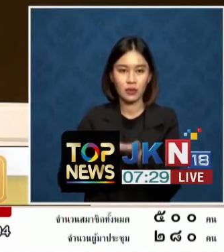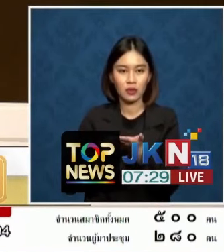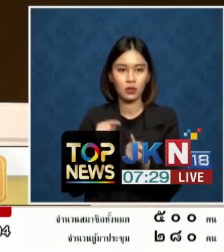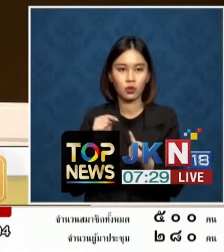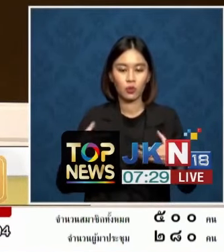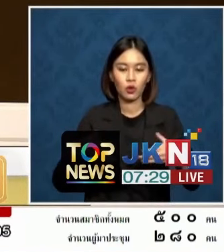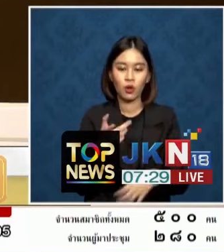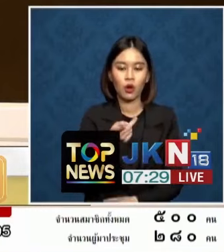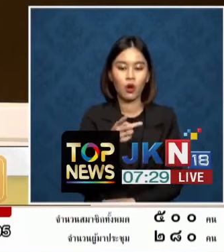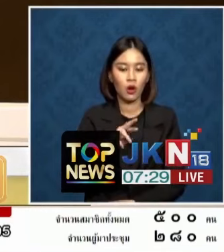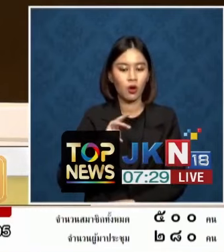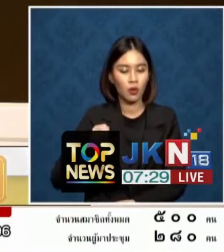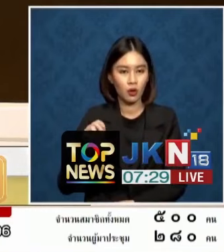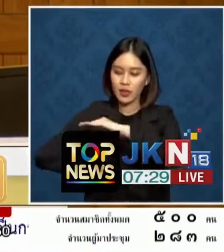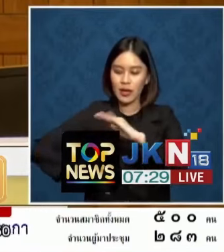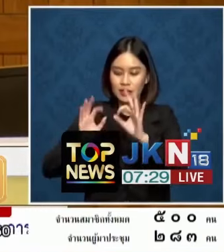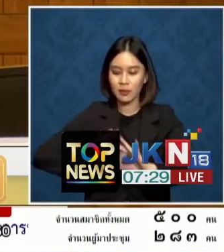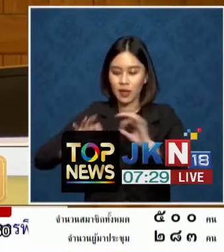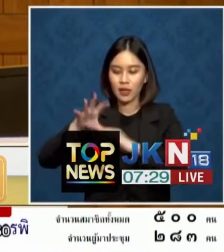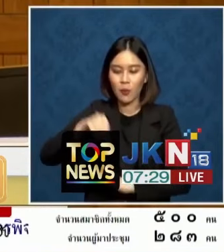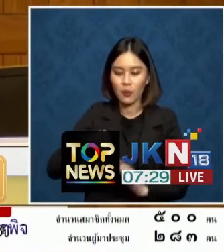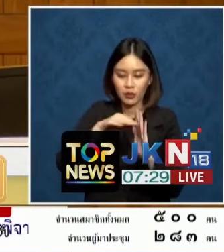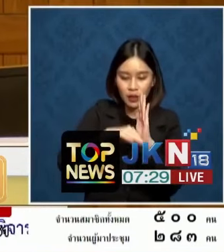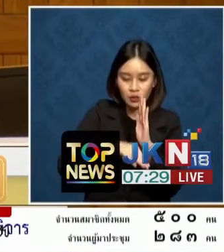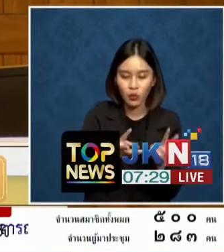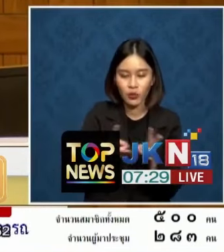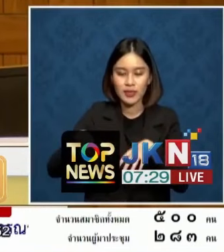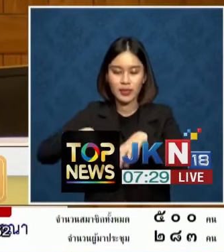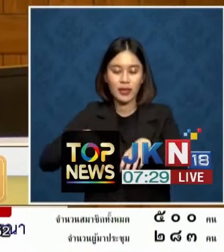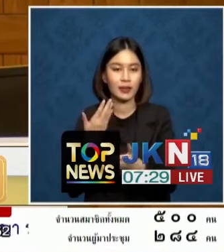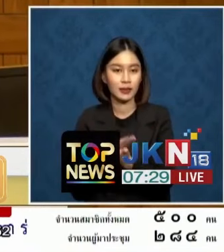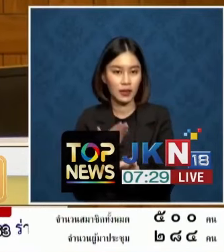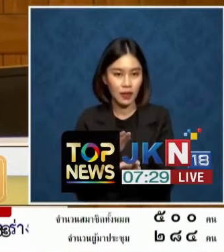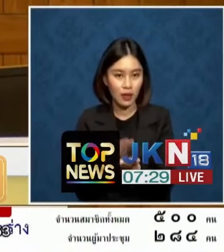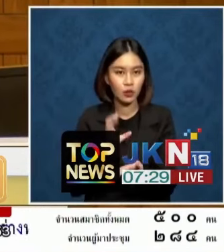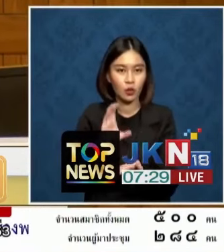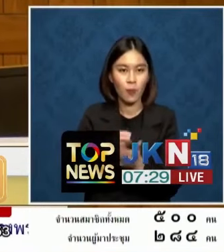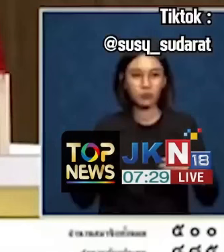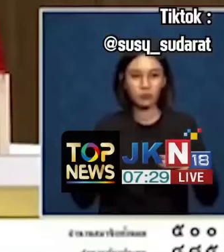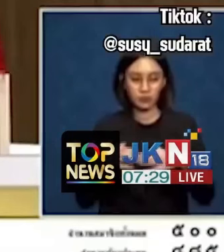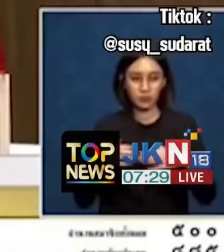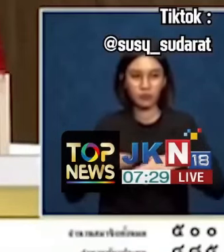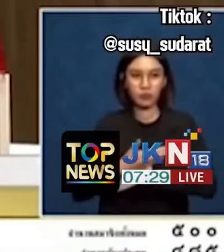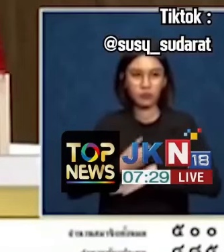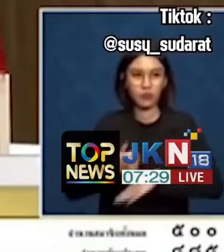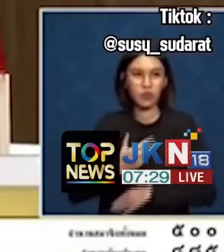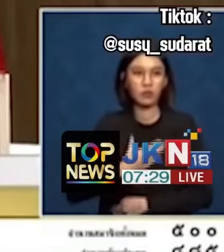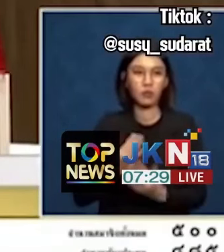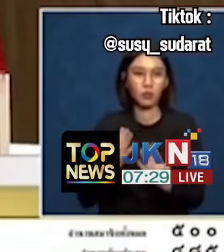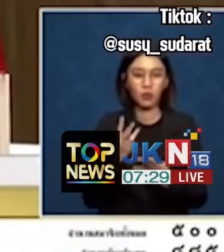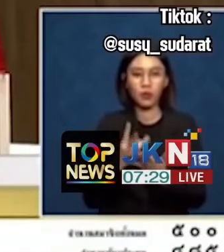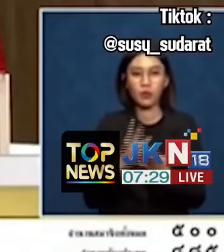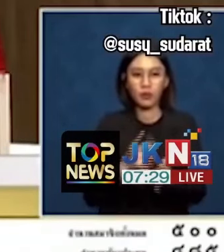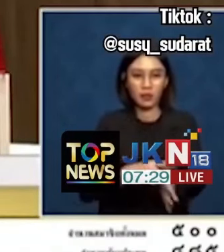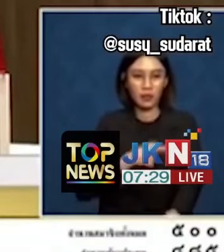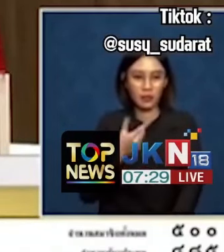นสีสันบรรยากาศนะครับใน TikTok ของคุณซูซี่สุดารัตน์ผู้สื่อข่าวสภาเนี่ยได้มีการเอาบางช่วงบางต